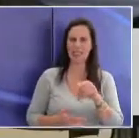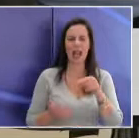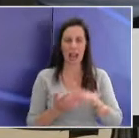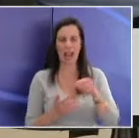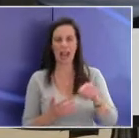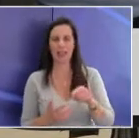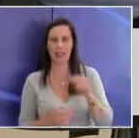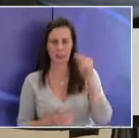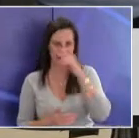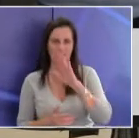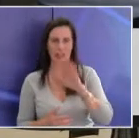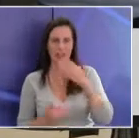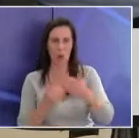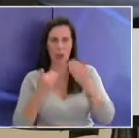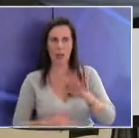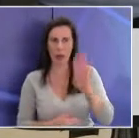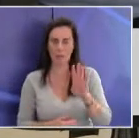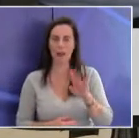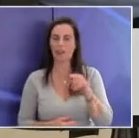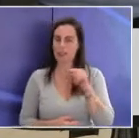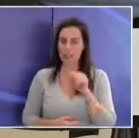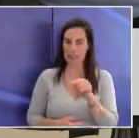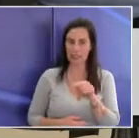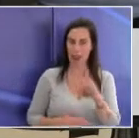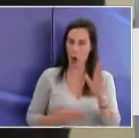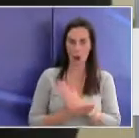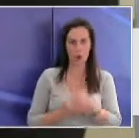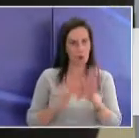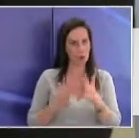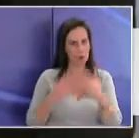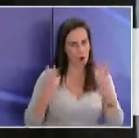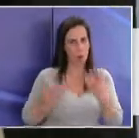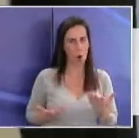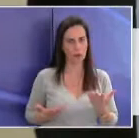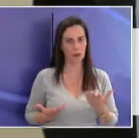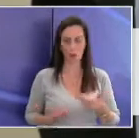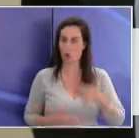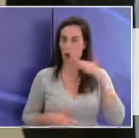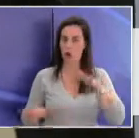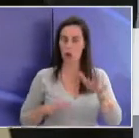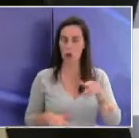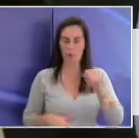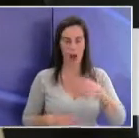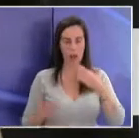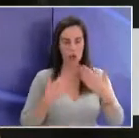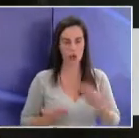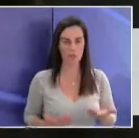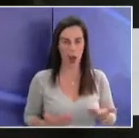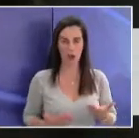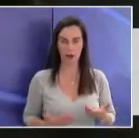ולכן סיכמו על אפריל, כן. אבל זה החלטה מאוד משמעותית, מה, כשראש ממשלה בא לישיבה